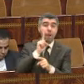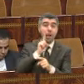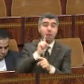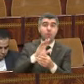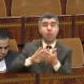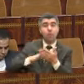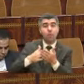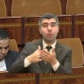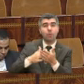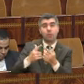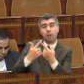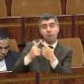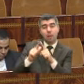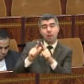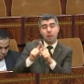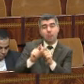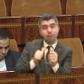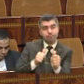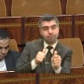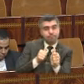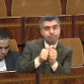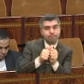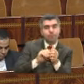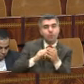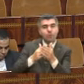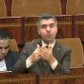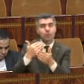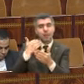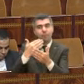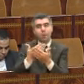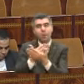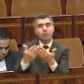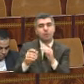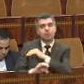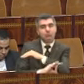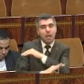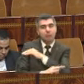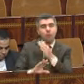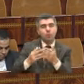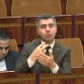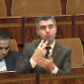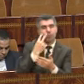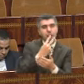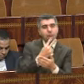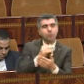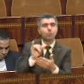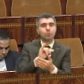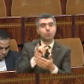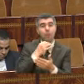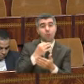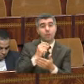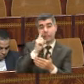ديال الاستغلال وديال الاستنزاف ديال المجهود ديالهم في المنازل، وما كيشوفهم الا الله لانهم في 4 ديال